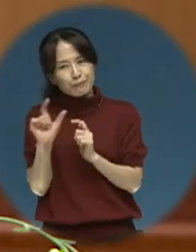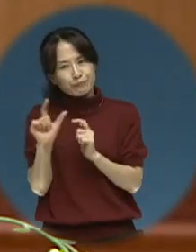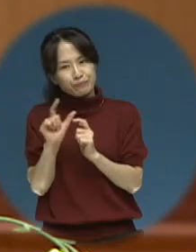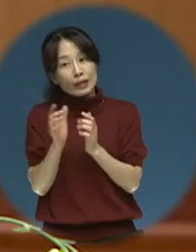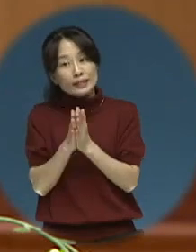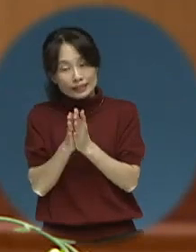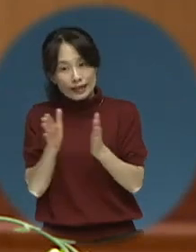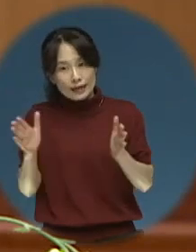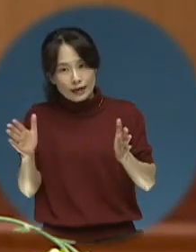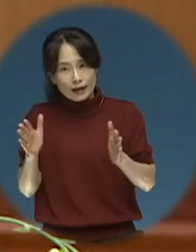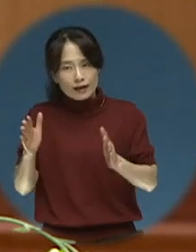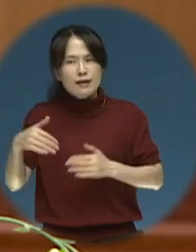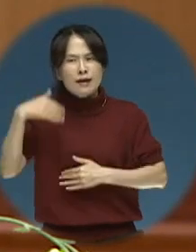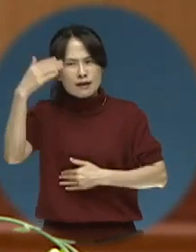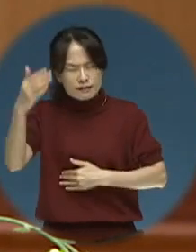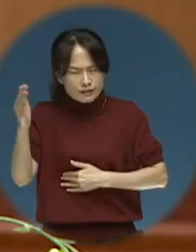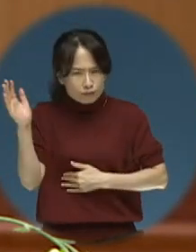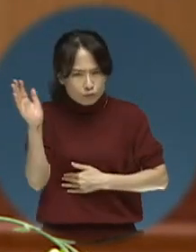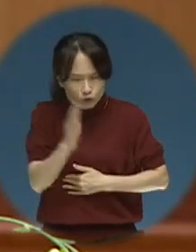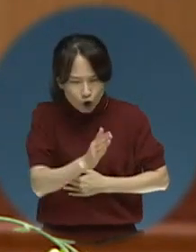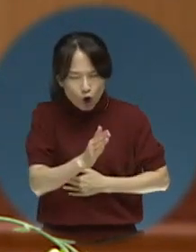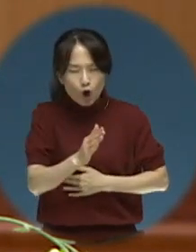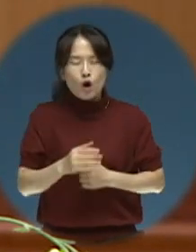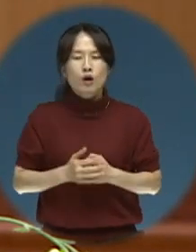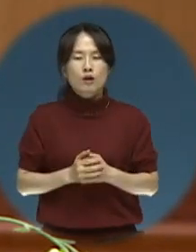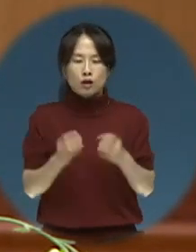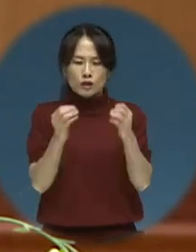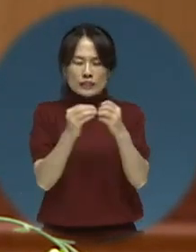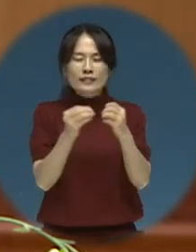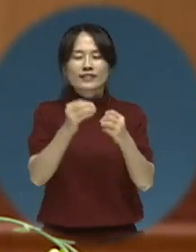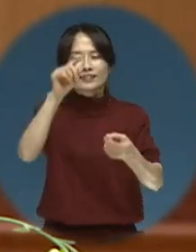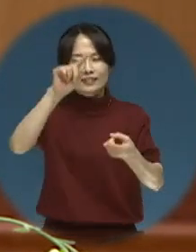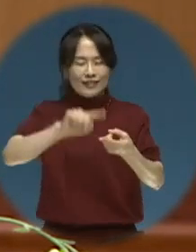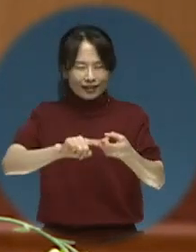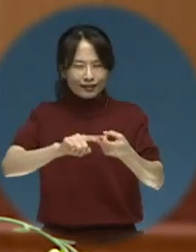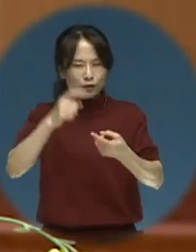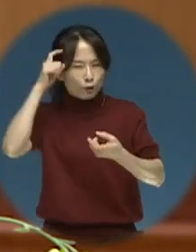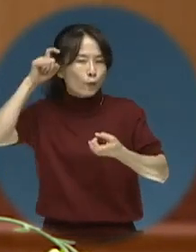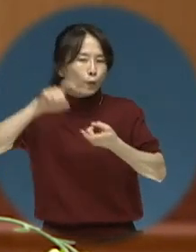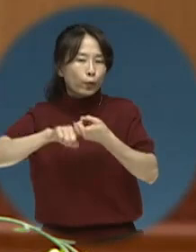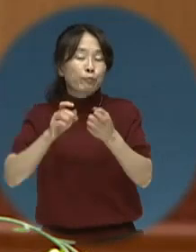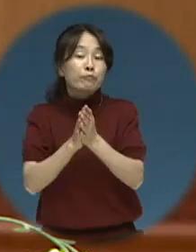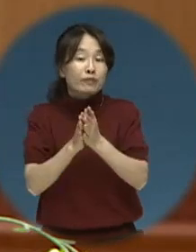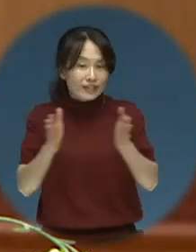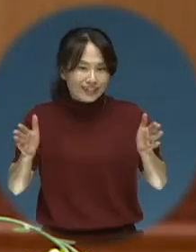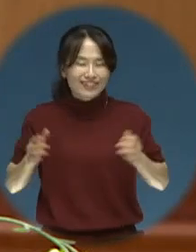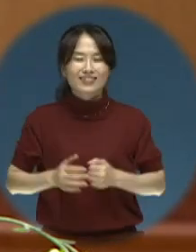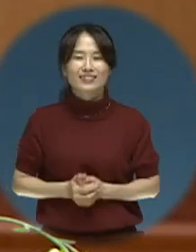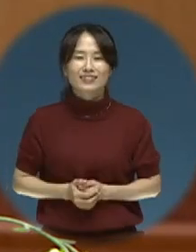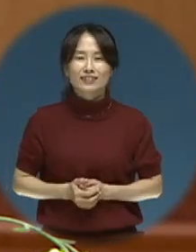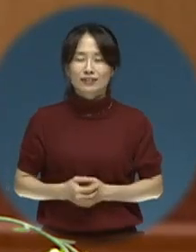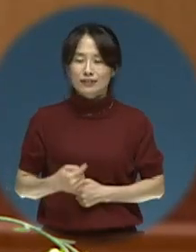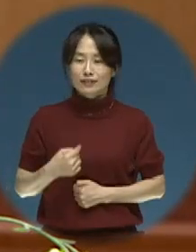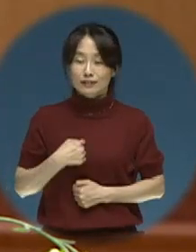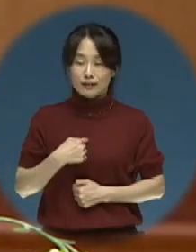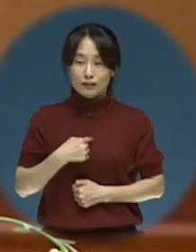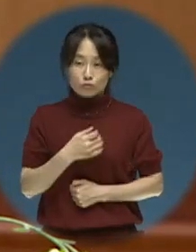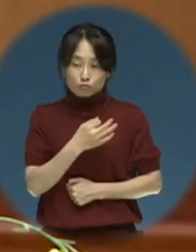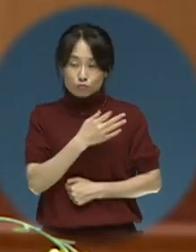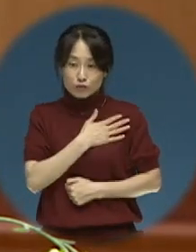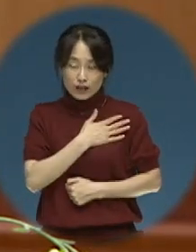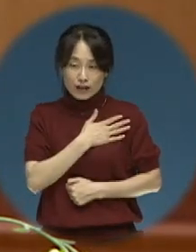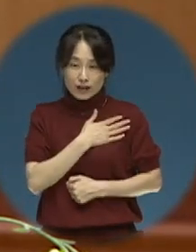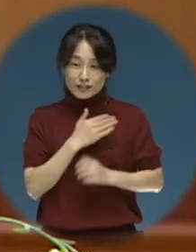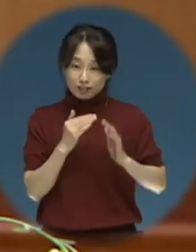그것이 아마 문학적으로. 그래서 이제 친구 집에 책이 좀, 저희 집은 좀, 그, 좀 부자 소리를 들었지만 책은